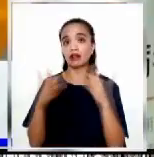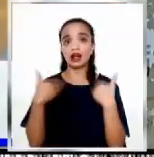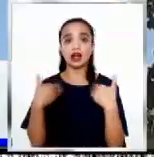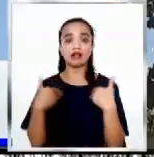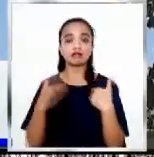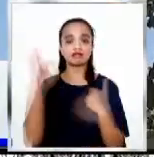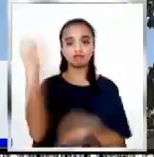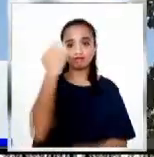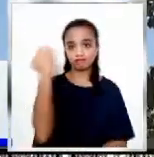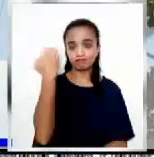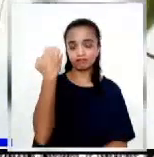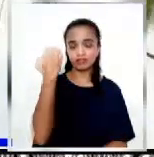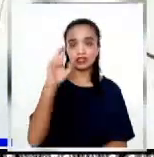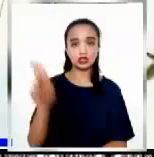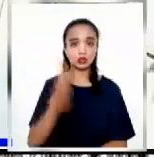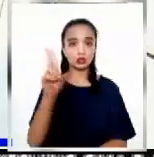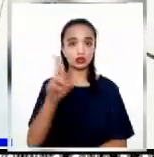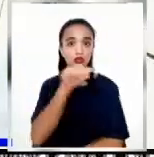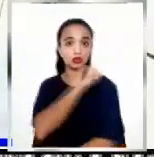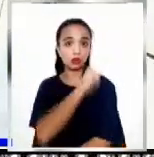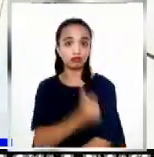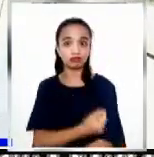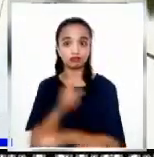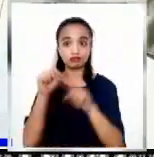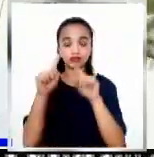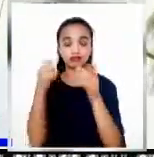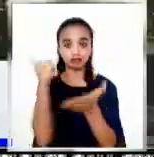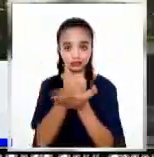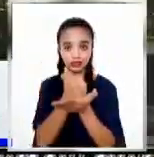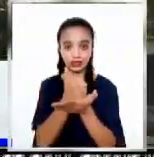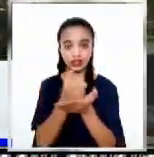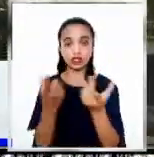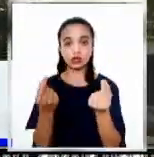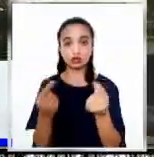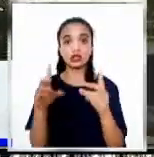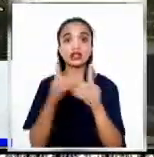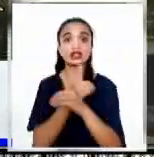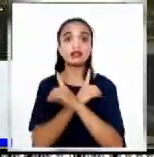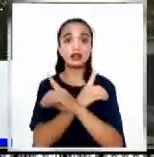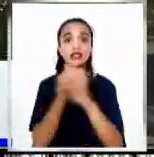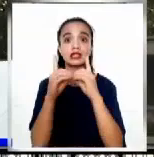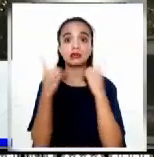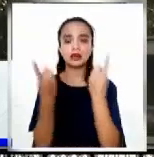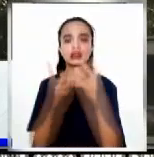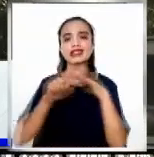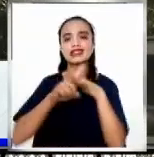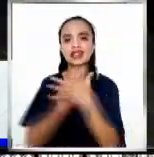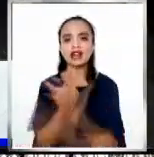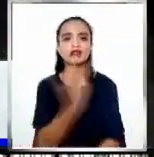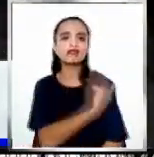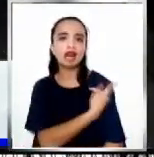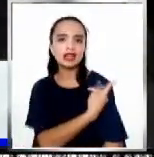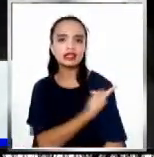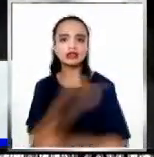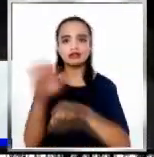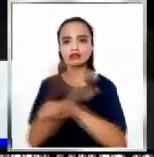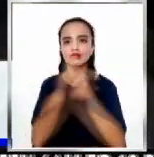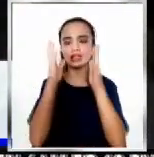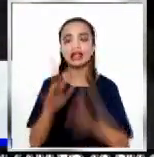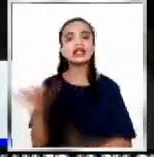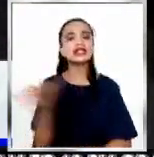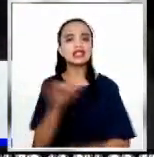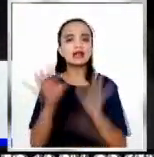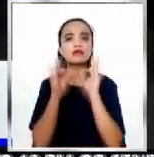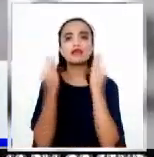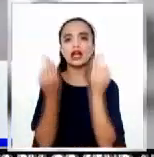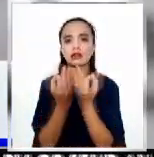Sinovac, sisimula na ng Defense Department ang vaccination ng mga empleyado at kanilang mga pamilya gamit ang